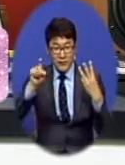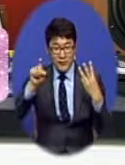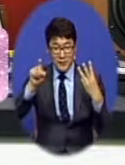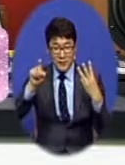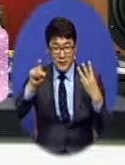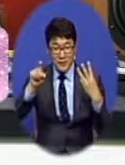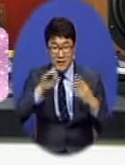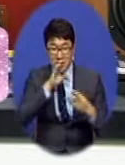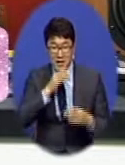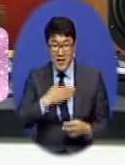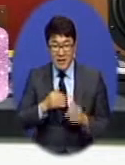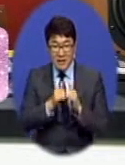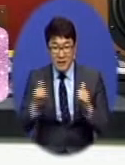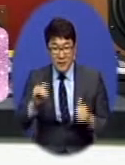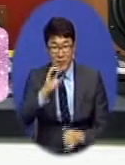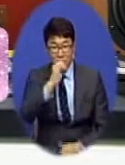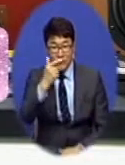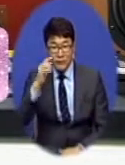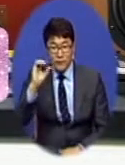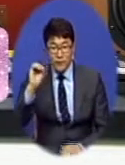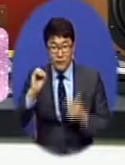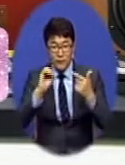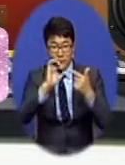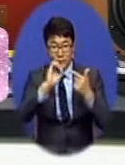10개. 정답을 아시는 분은? ARS